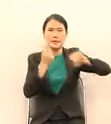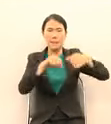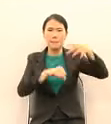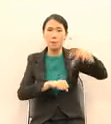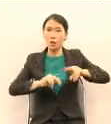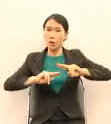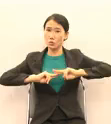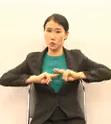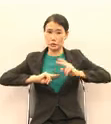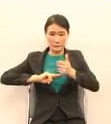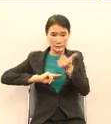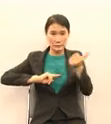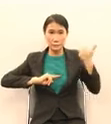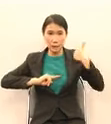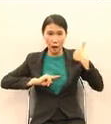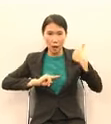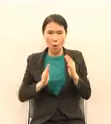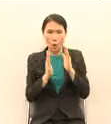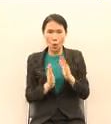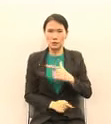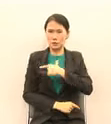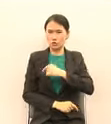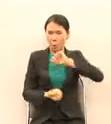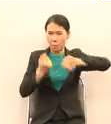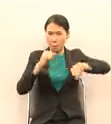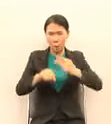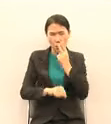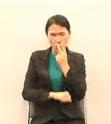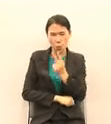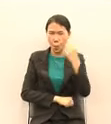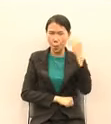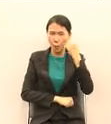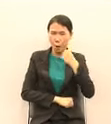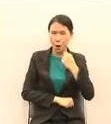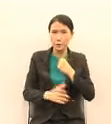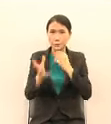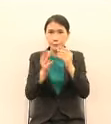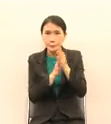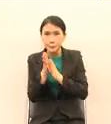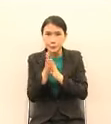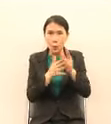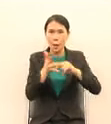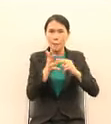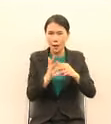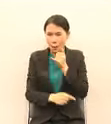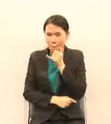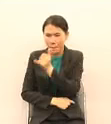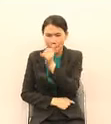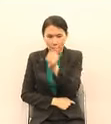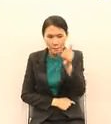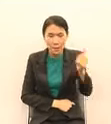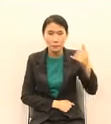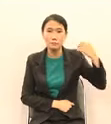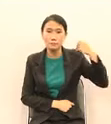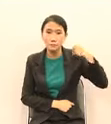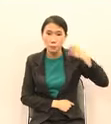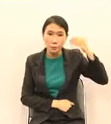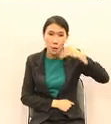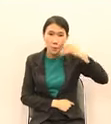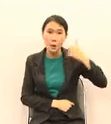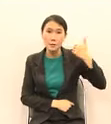ไหมซึ่งคนที่ดูมวยชอบมวยเป็นชีวิตจิตใจเขาจะไปนั่นไปนี่อยู่ใช่ไหมฮะก็จากจุ